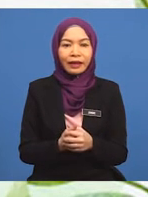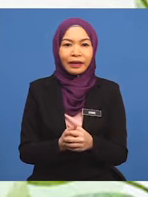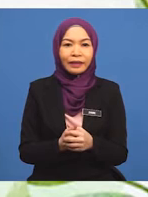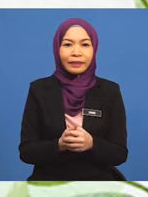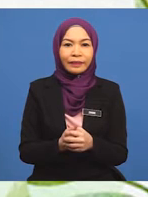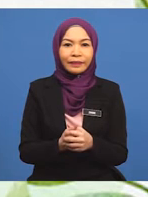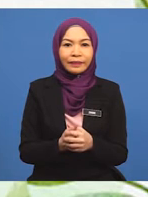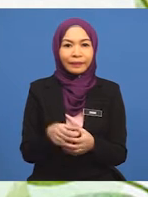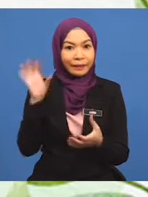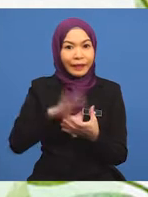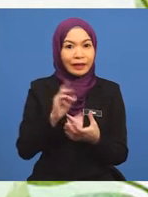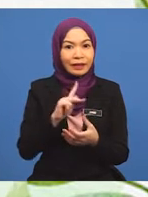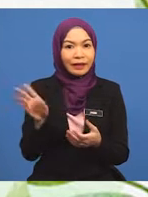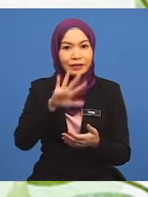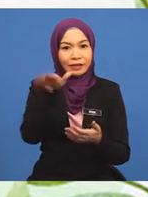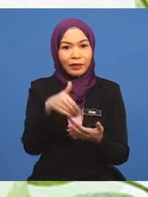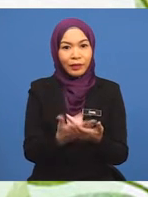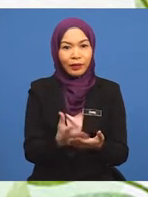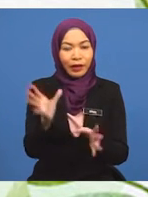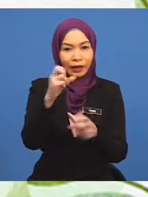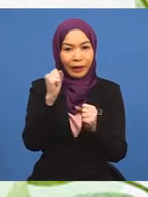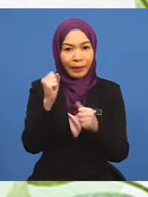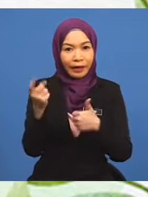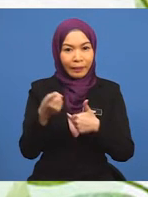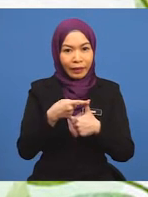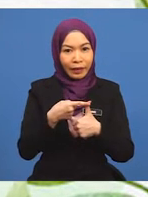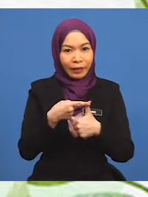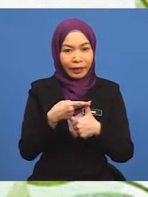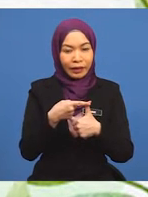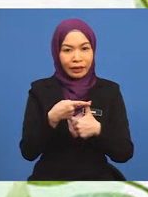murid-murid dapat yang pertama,